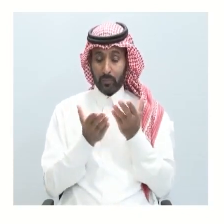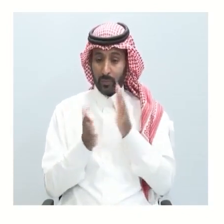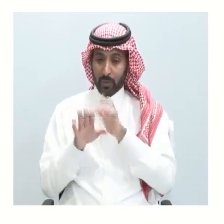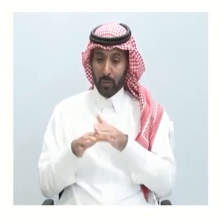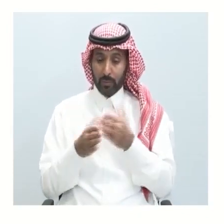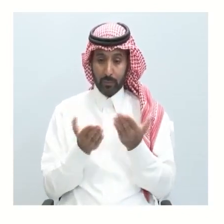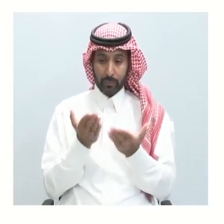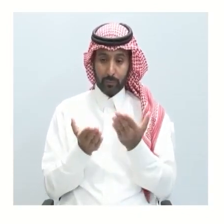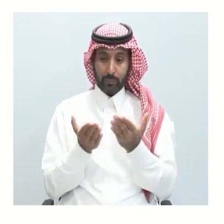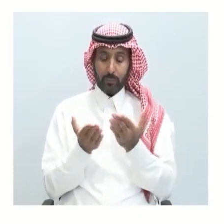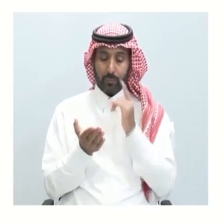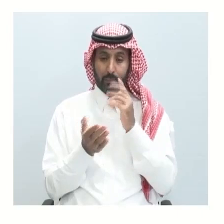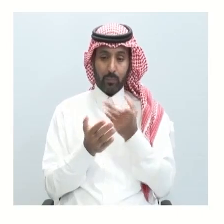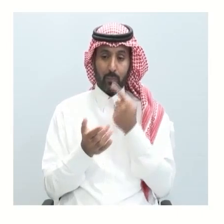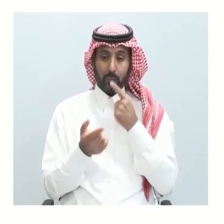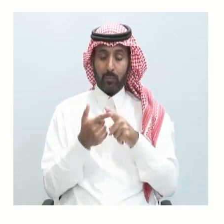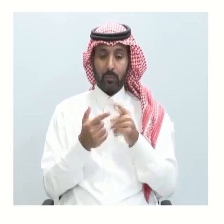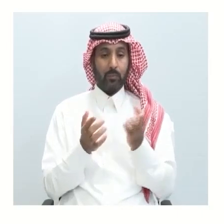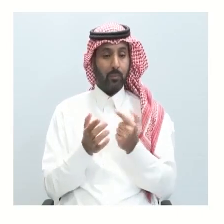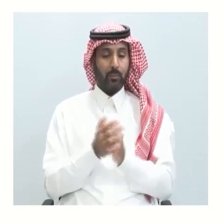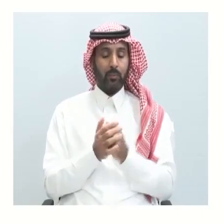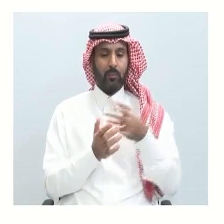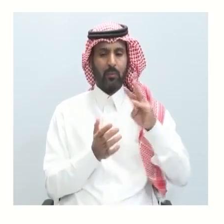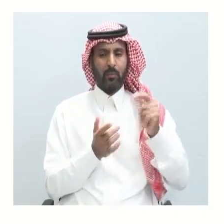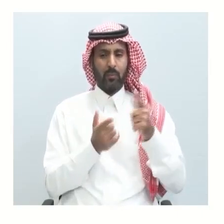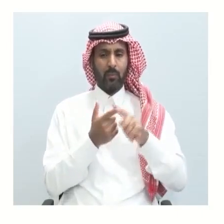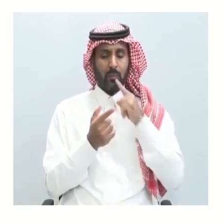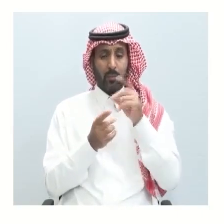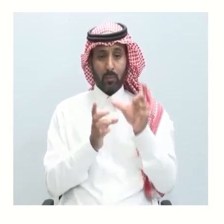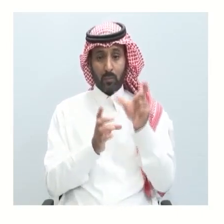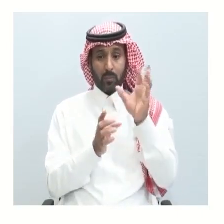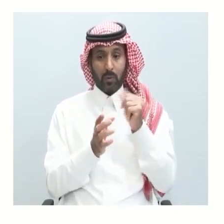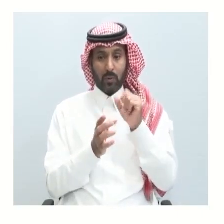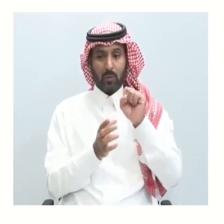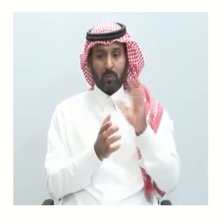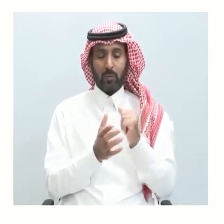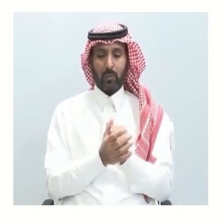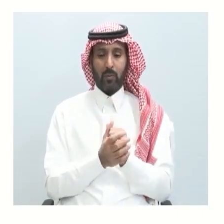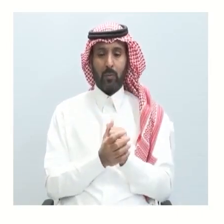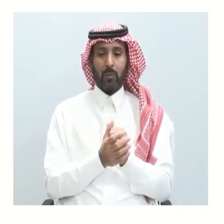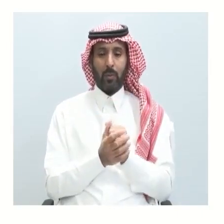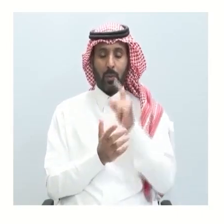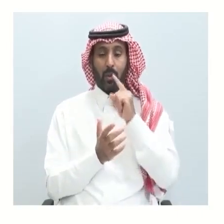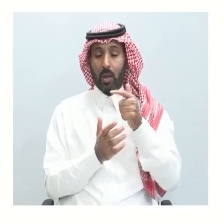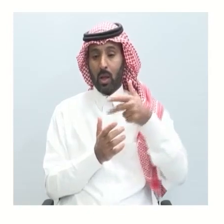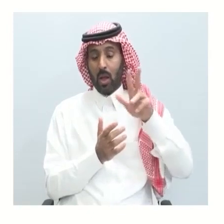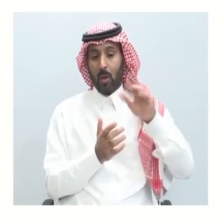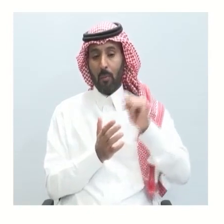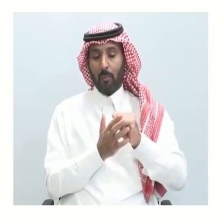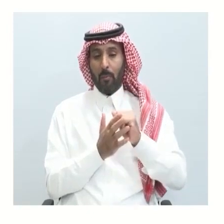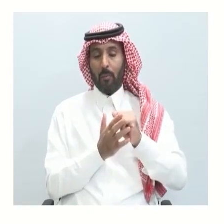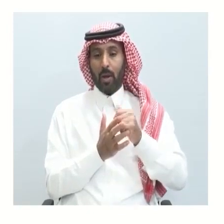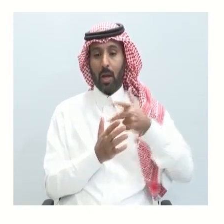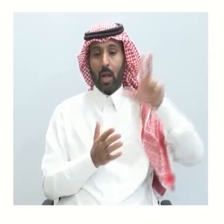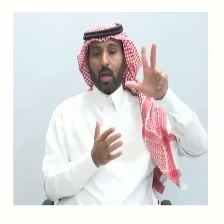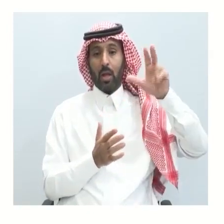بالتالي عندما نقوم بحساب ثابت الاتزان لن نضع له وحدات. طبعا اليود له استعمالات